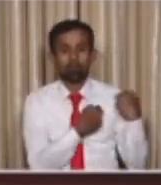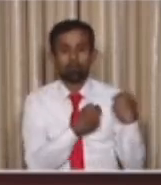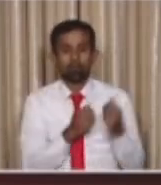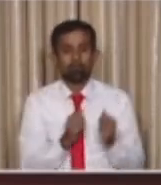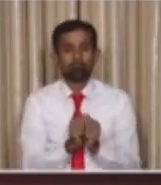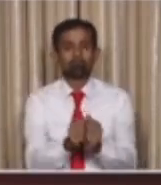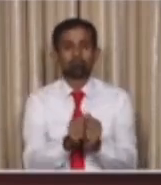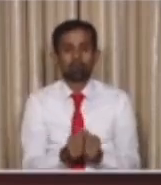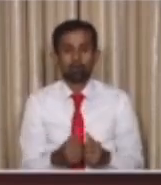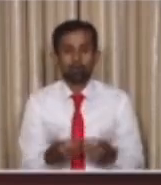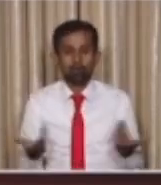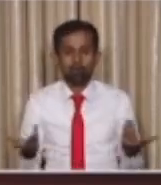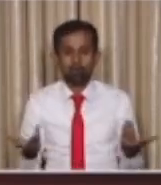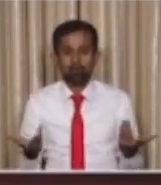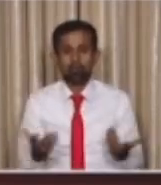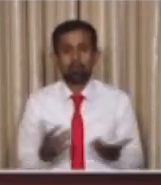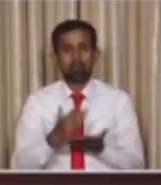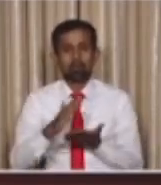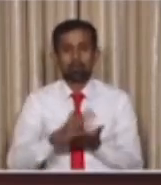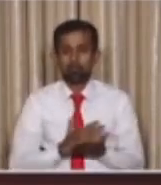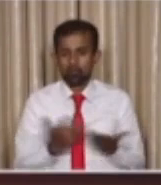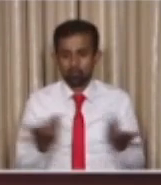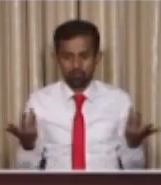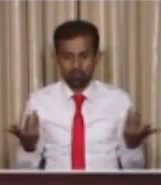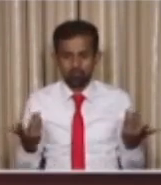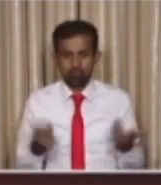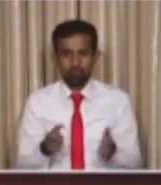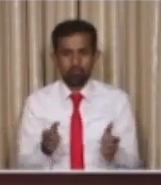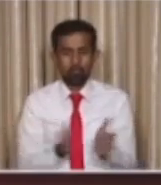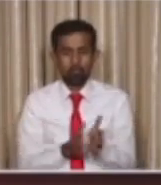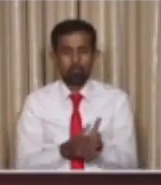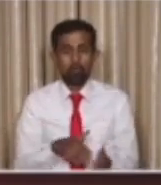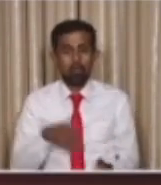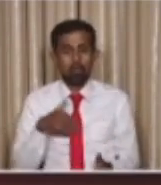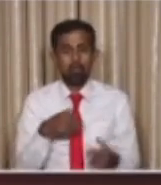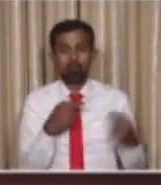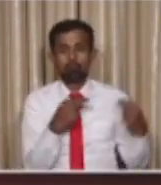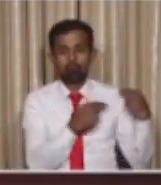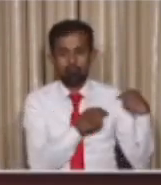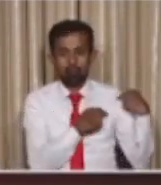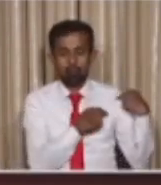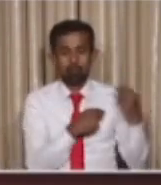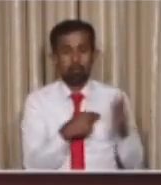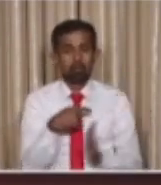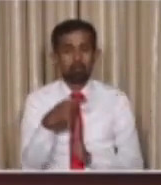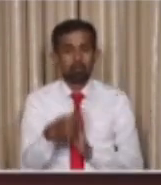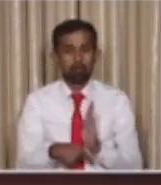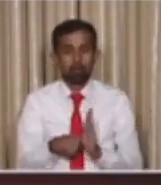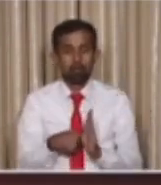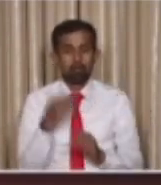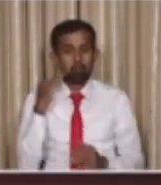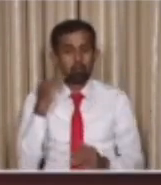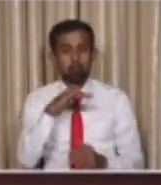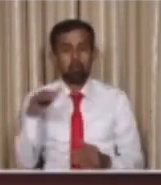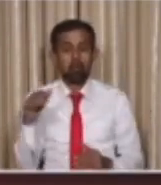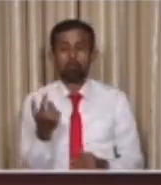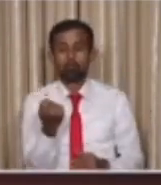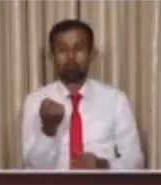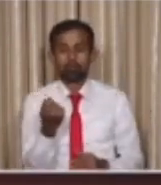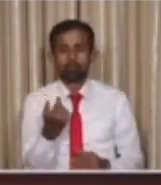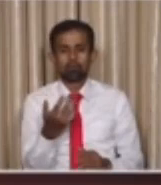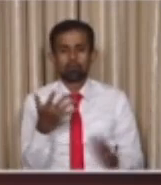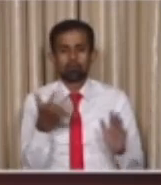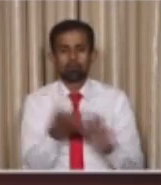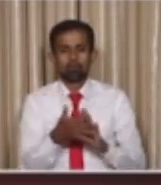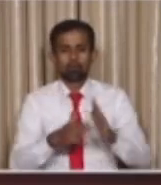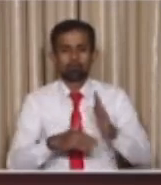ක්‍රියාත්මක වෙන්නේ නැත්තම් මේකේ ප්‍රතිඵලයක් නැහැ. ඒක ගිනුම්කාරක සභාවේ මූලික වගකීම තමයි මේ රටේ මහජන මුදල් අනිසි ලෙස